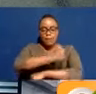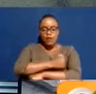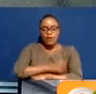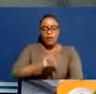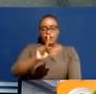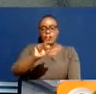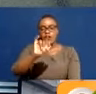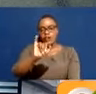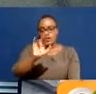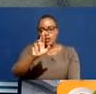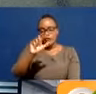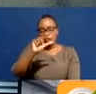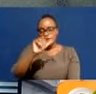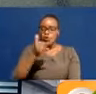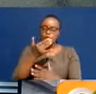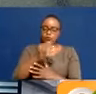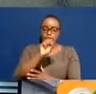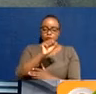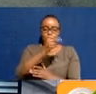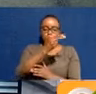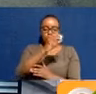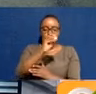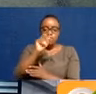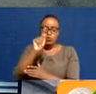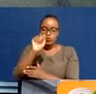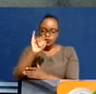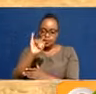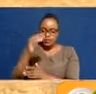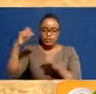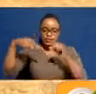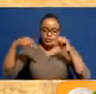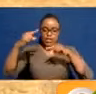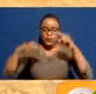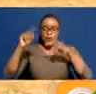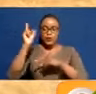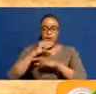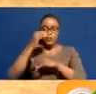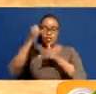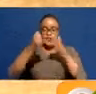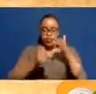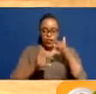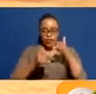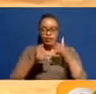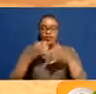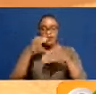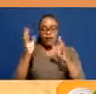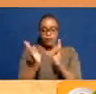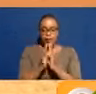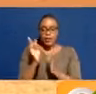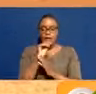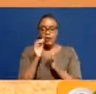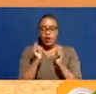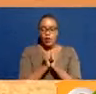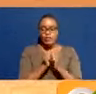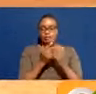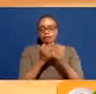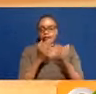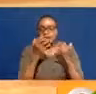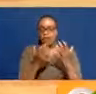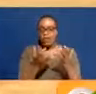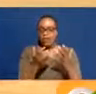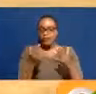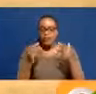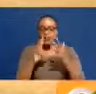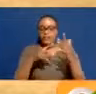Kirigu. Shooting Stars ilipiku timu nane ili kufikia katika fainali ambapo ilipatana na Makombora na